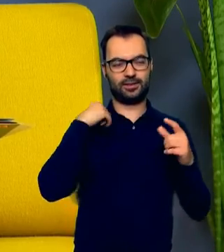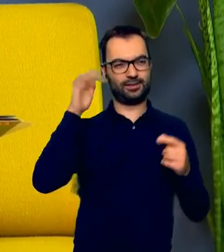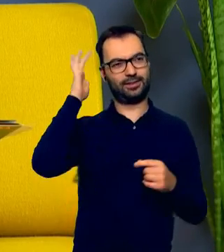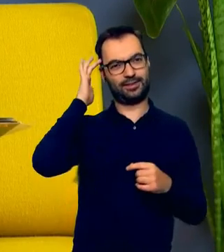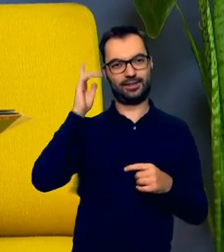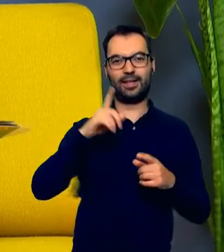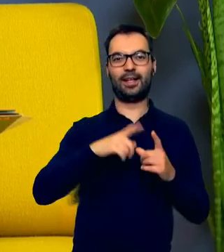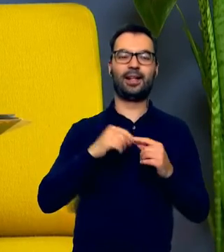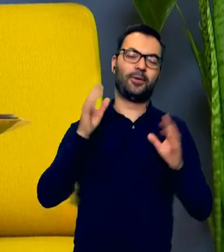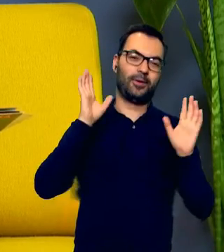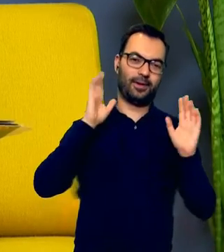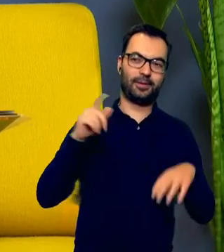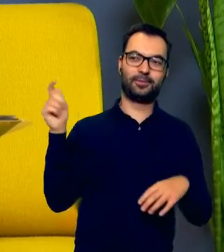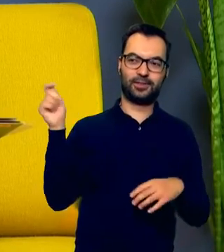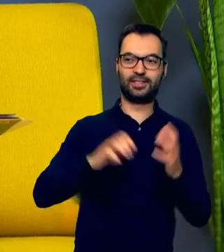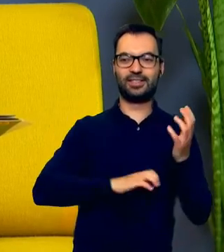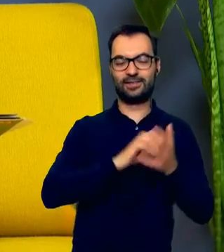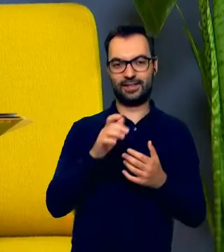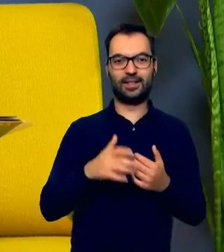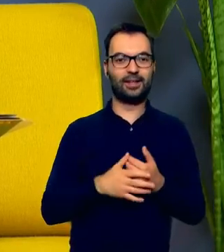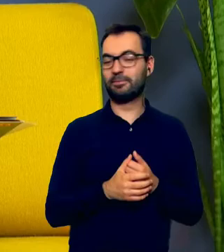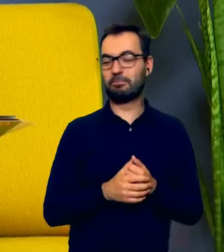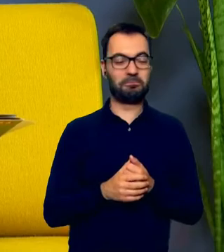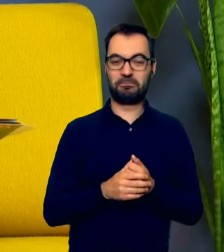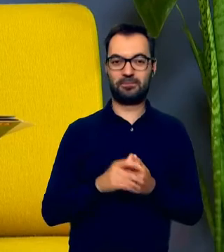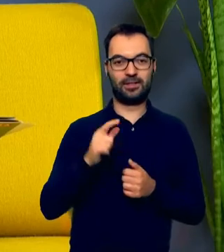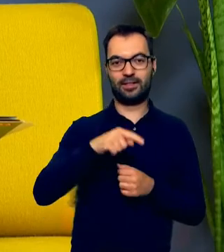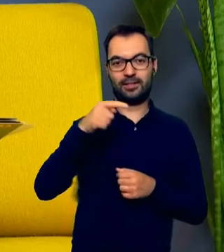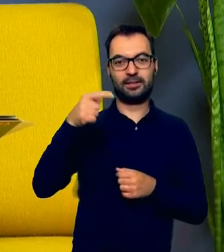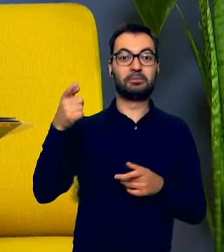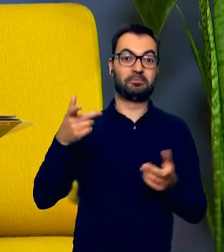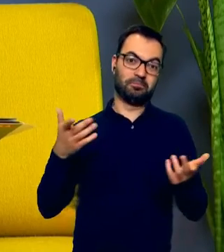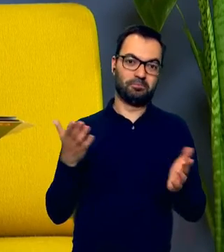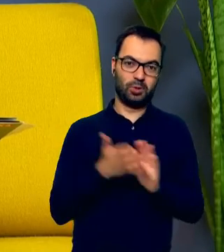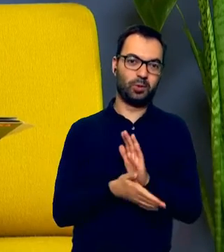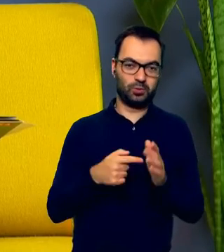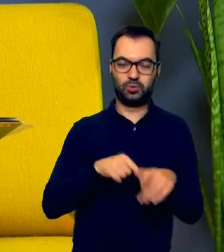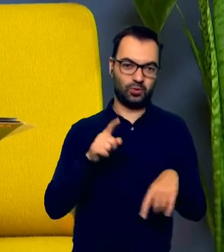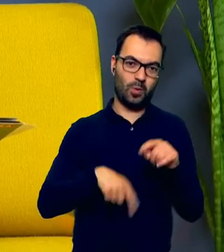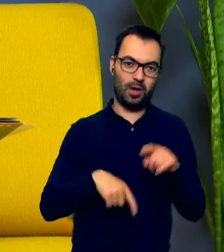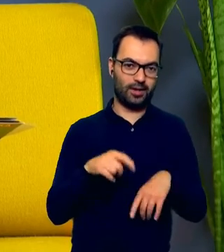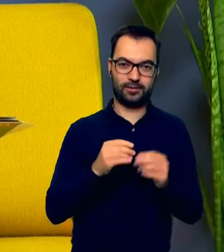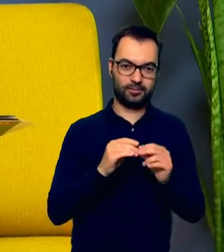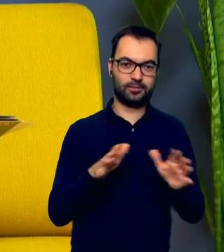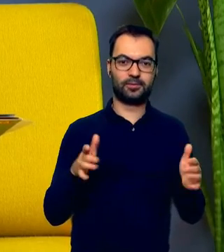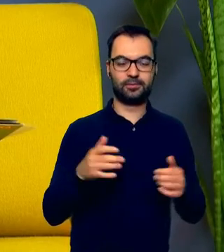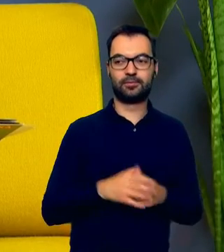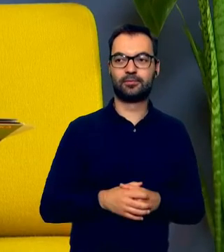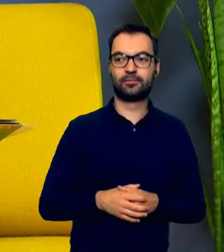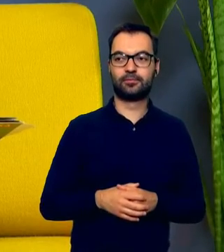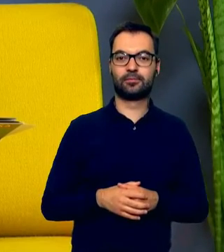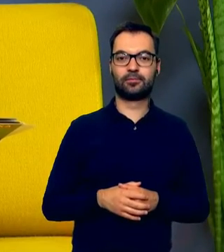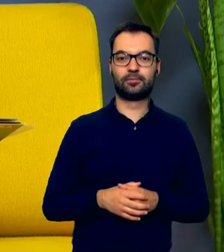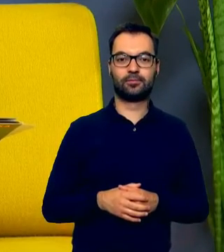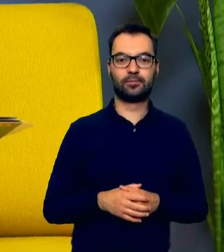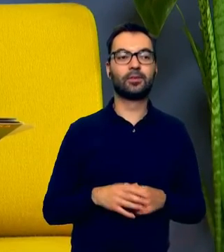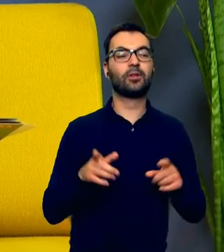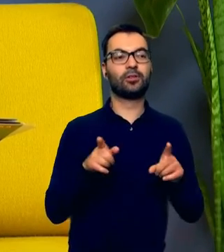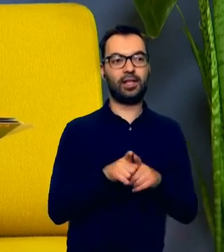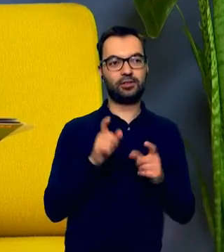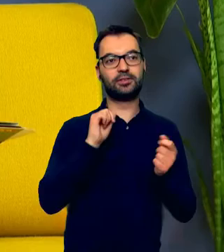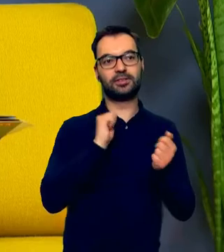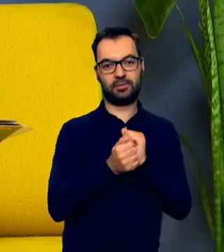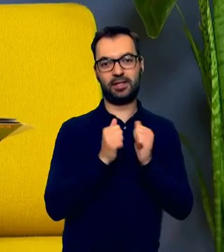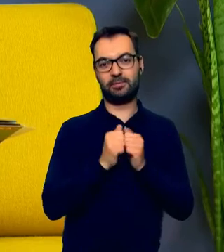myślałam sobie, ale przyjechałam do świata ten. Ale w kolejnych już zobaczyłam, że po prostu jest to, że tak jest. Więc to też się